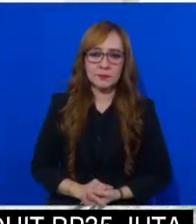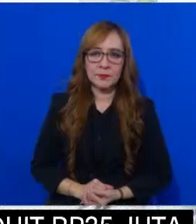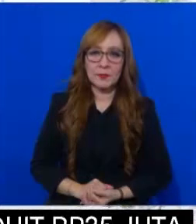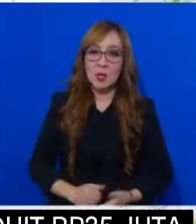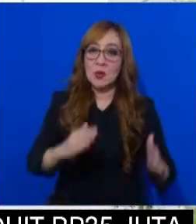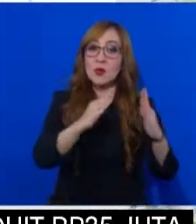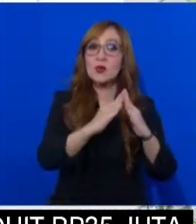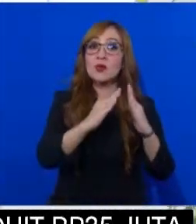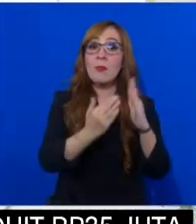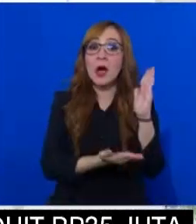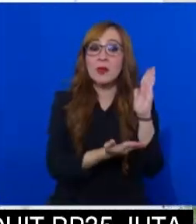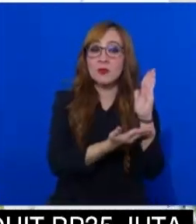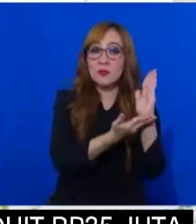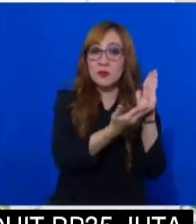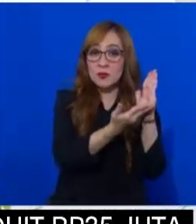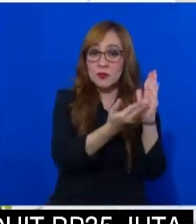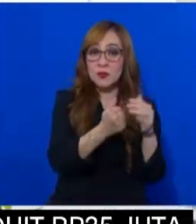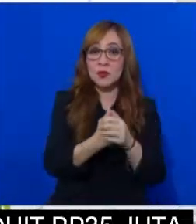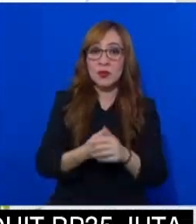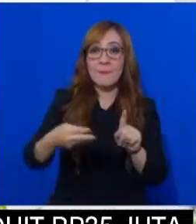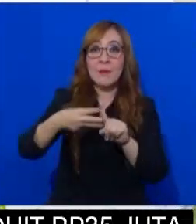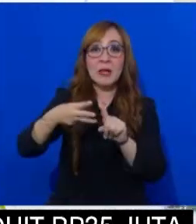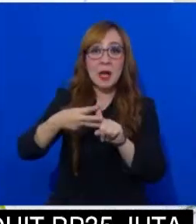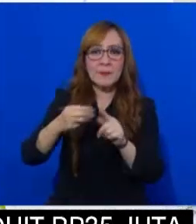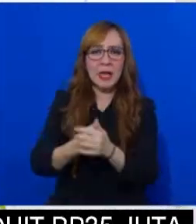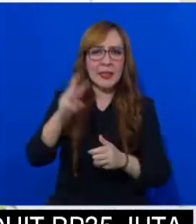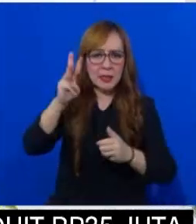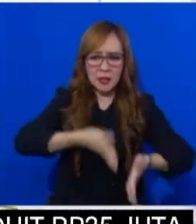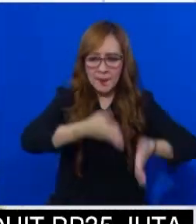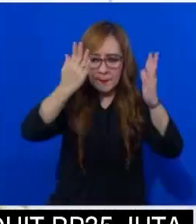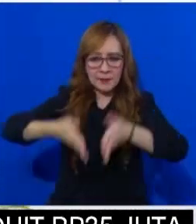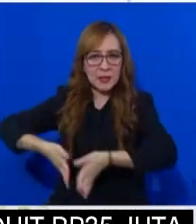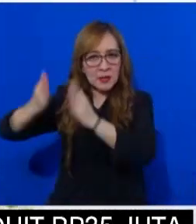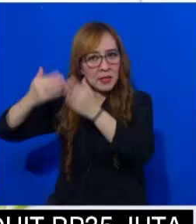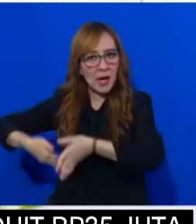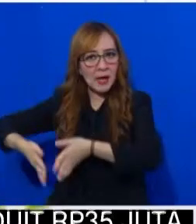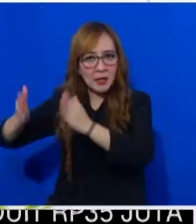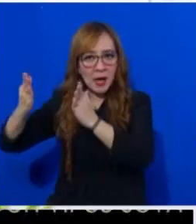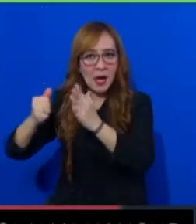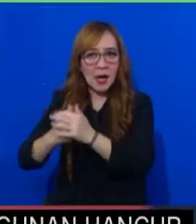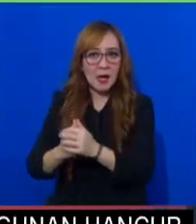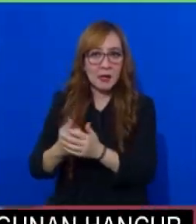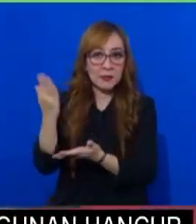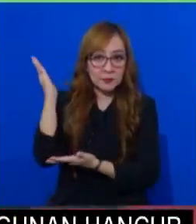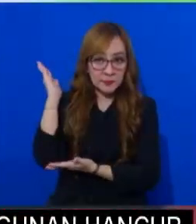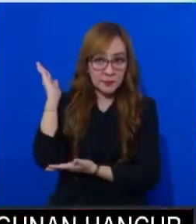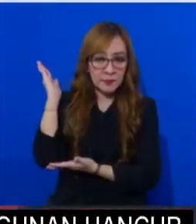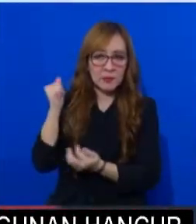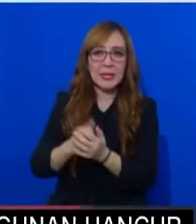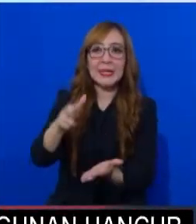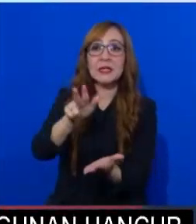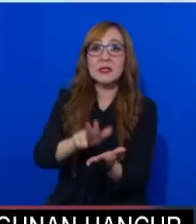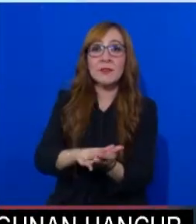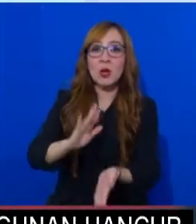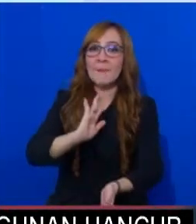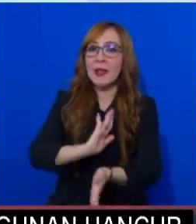Rumah Susun Bayam atau Kampung Susun Bayam dengan 3 menara yang memiliki 135 unit yang ada di seberang saya ini diresmikan oleh